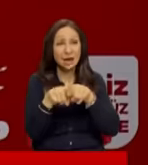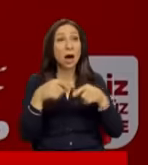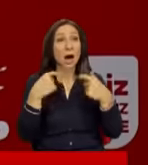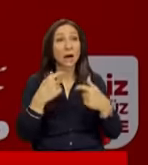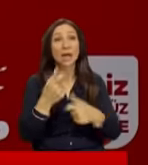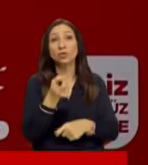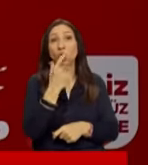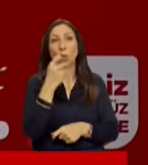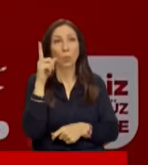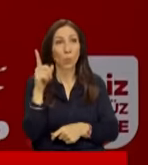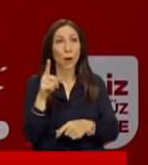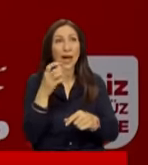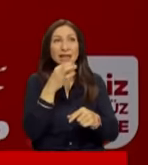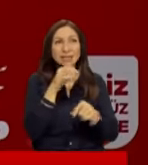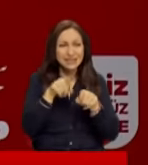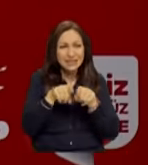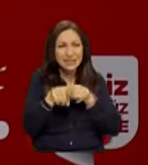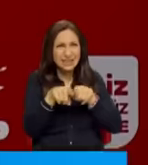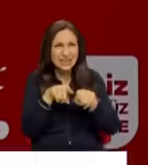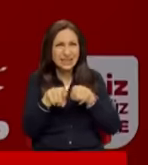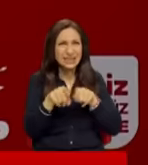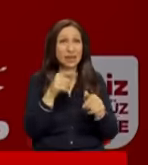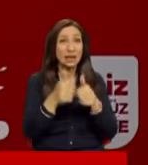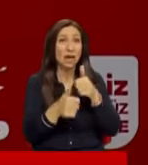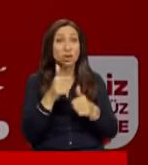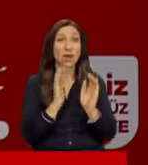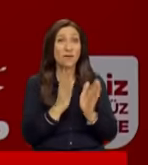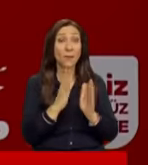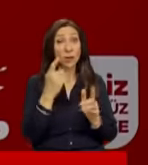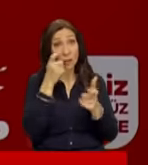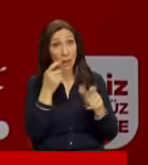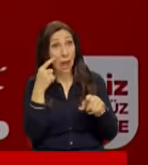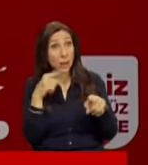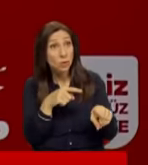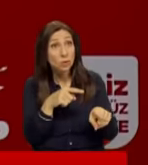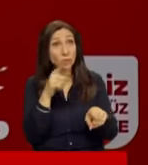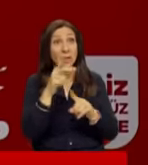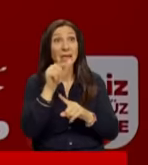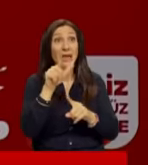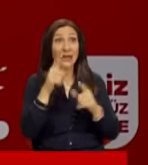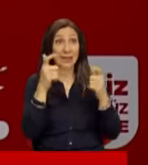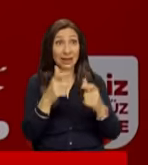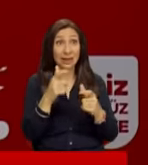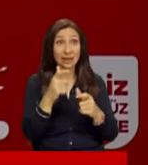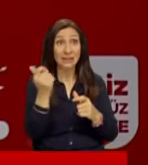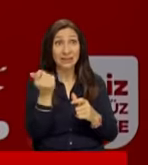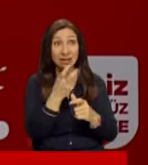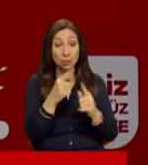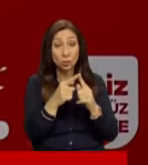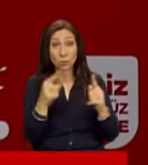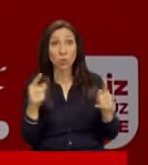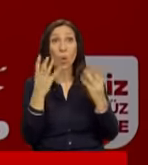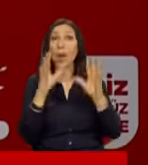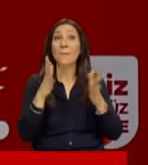ve Çorum'da başa baş bir yarış devam ediyor. Dikkatle takip ediyoruz. Bu illerimizde sayımın uzama